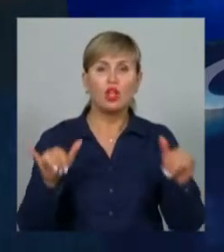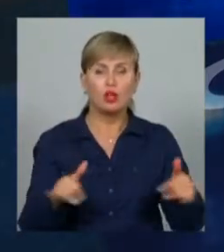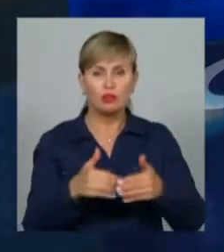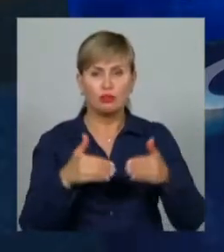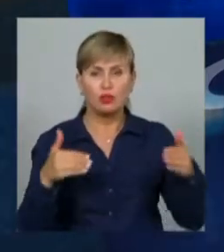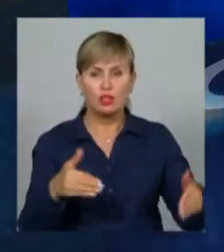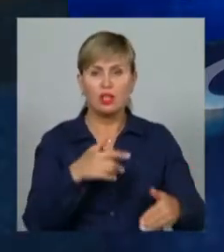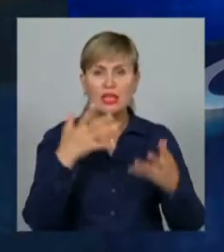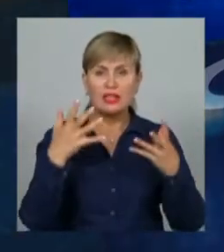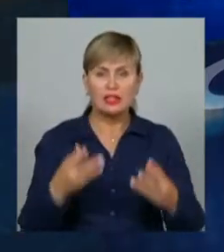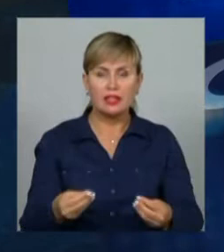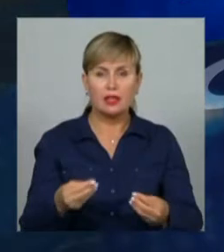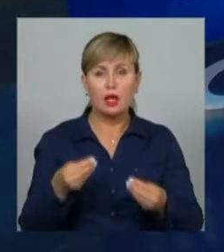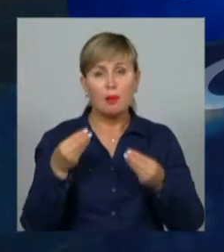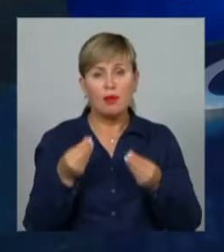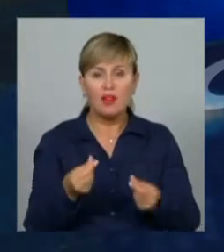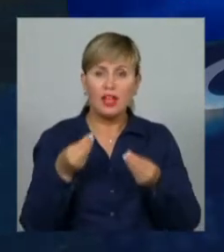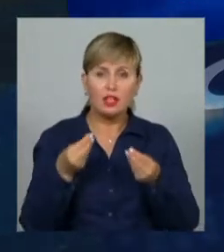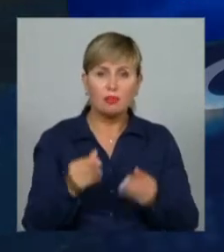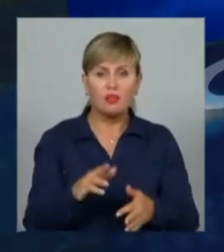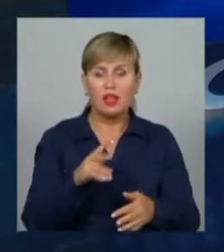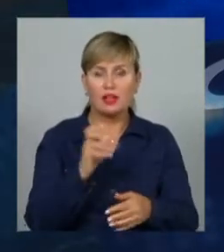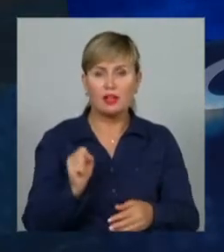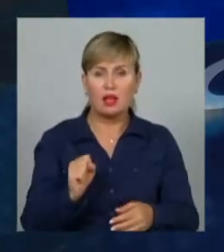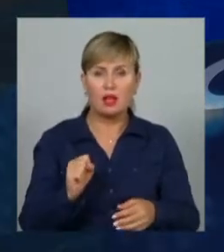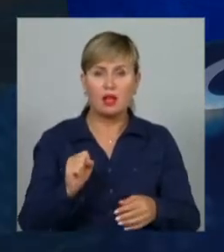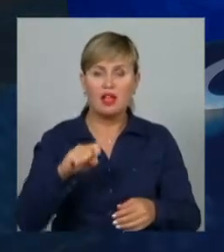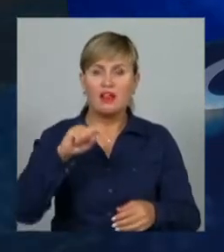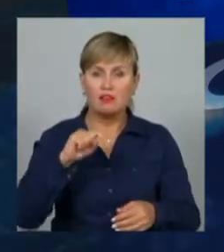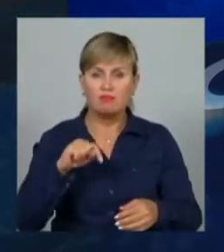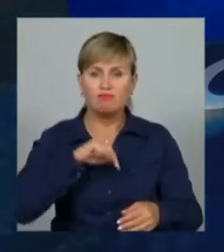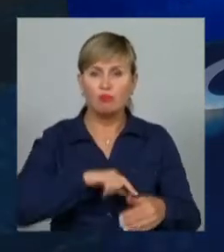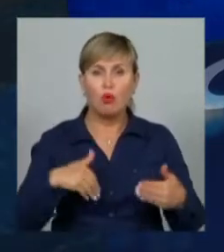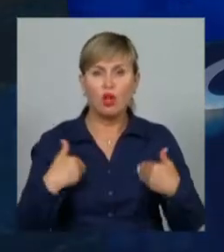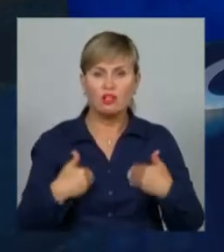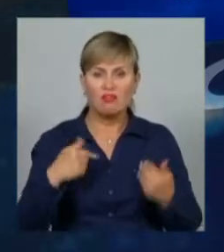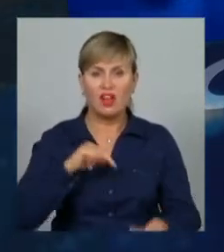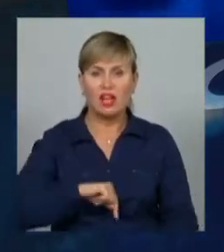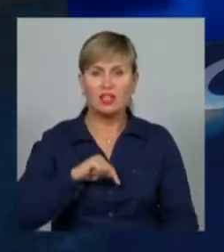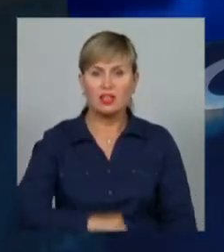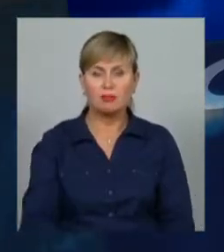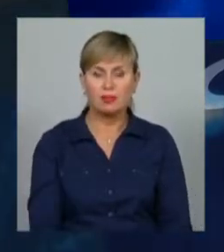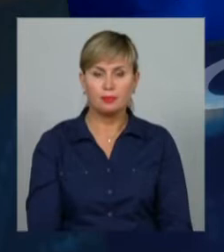двумя прививками и не повлияет ли это на эффективность препарата в организме?